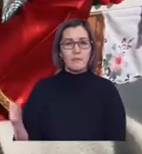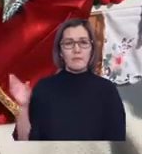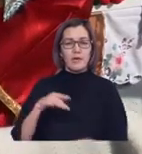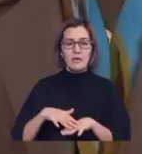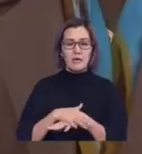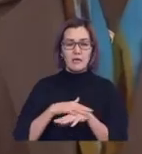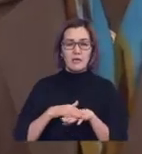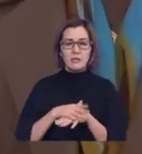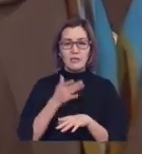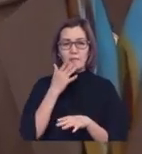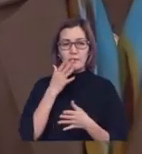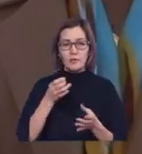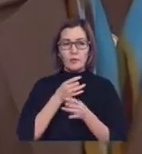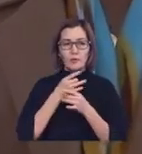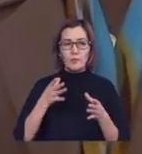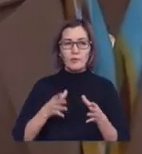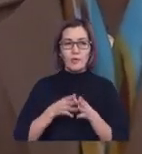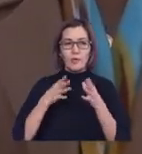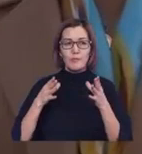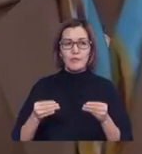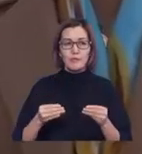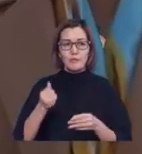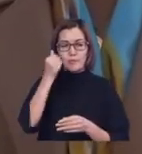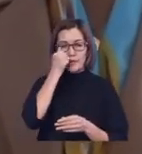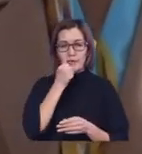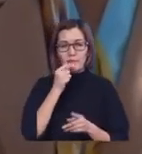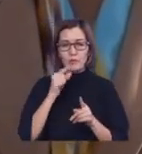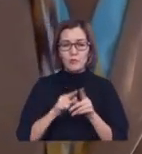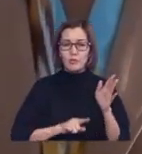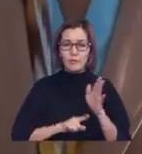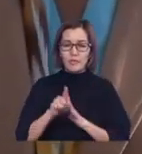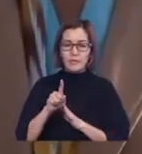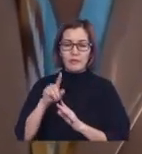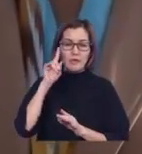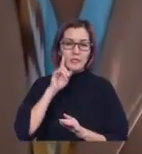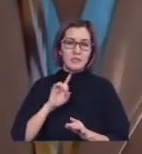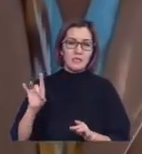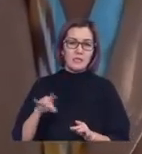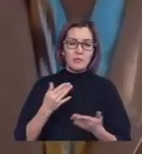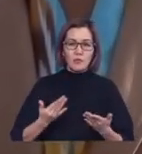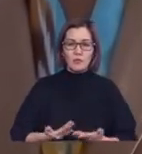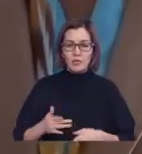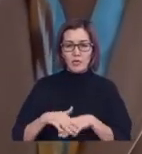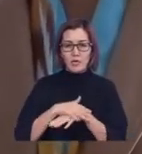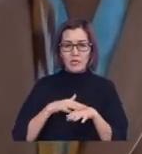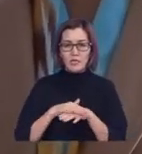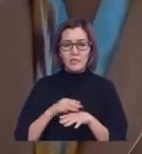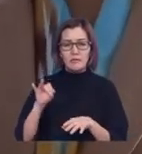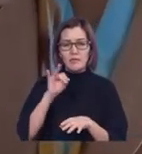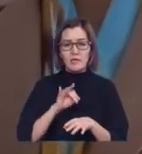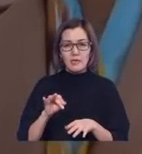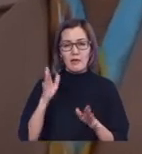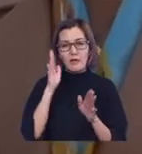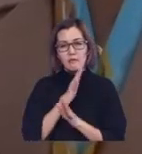национальности. Көктемнің алғаш күні рахмет сөзінен басталады. Қазақстан Республикасы тұратын этностардың ортақ тарихы,